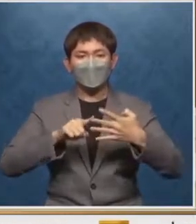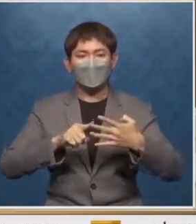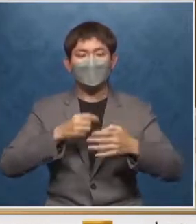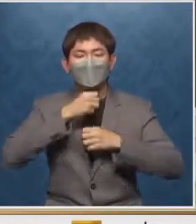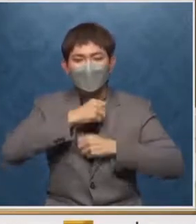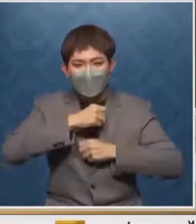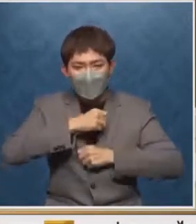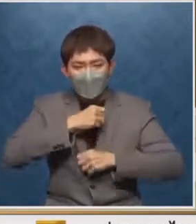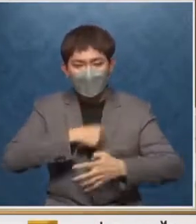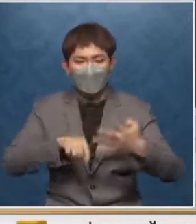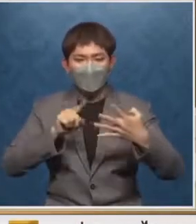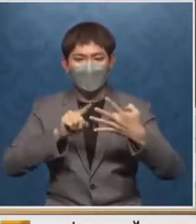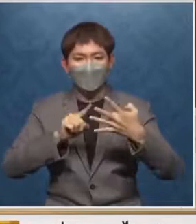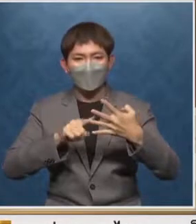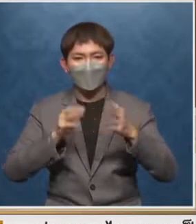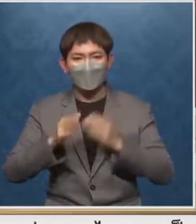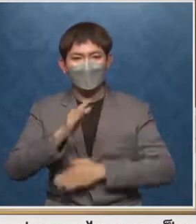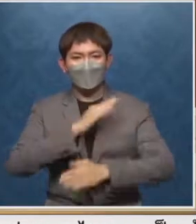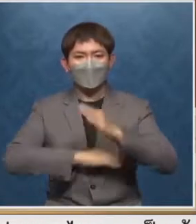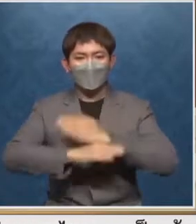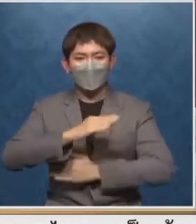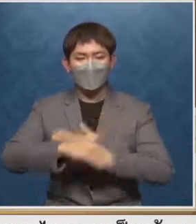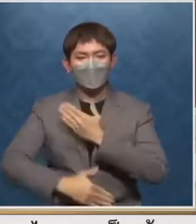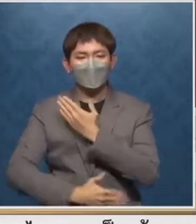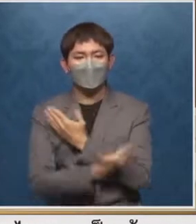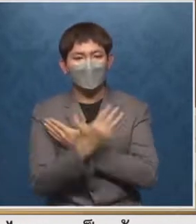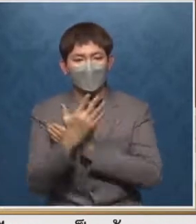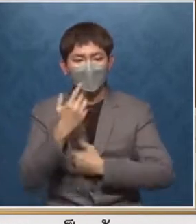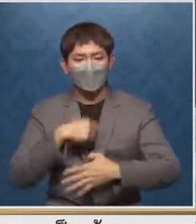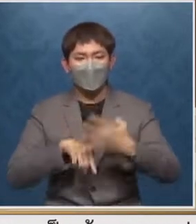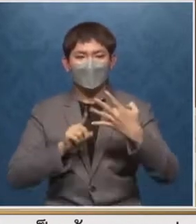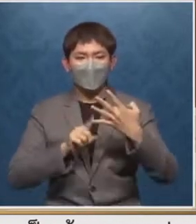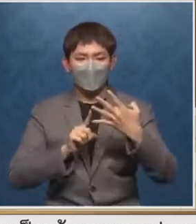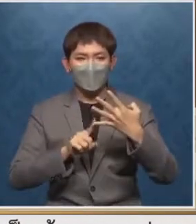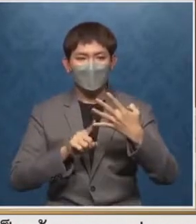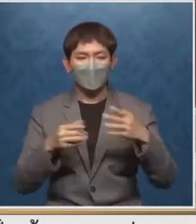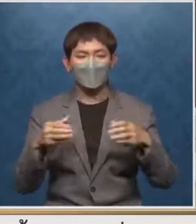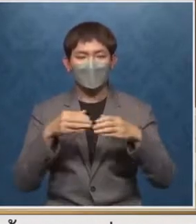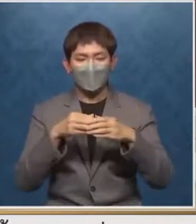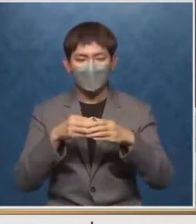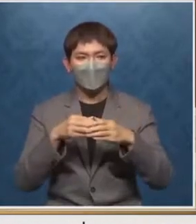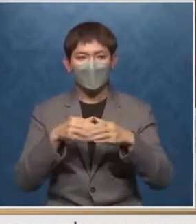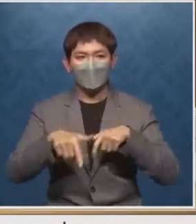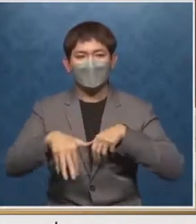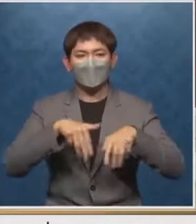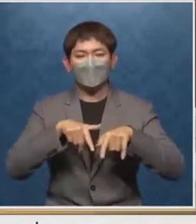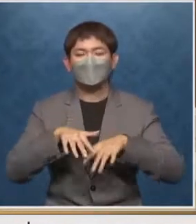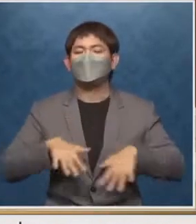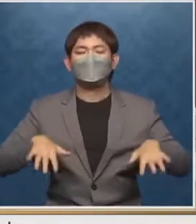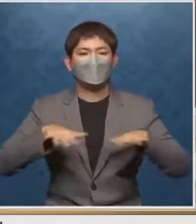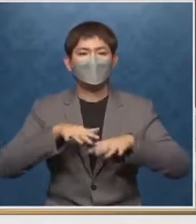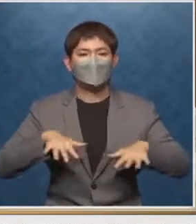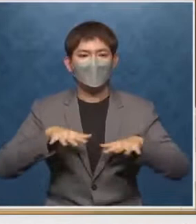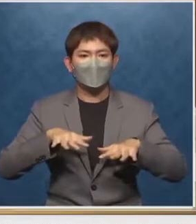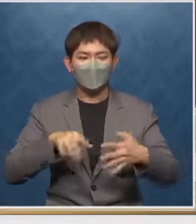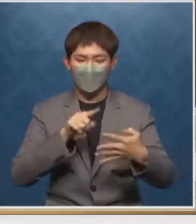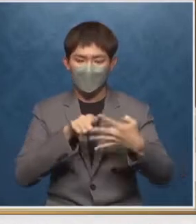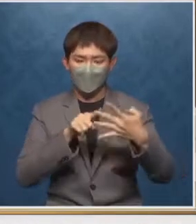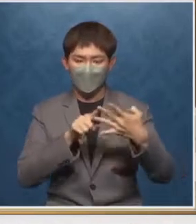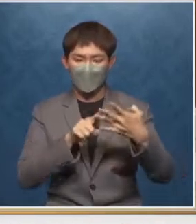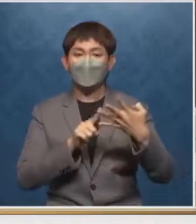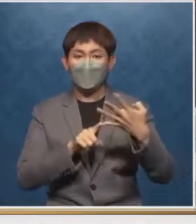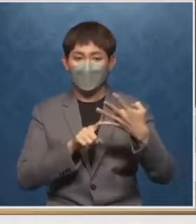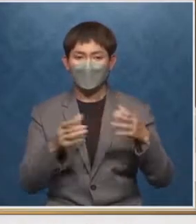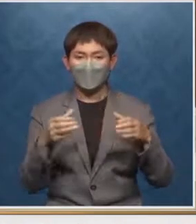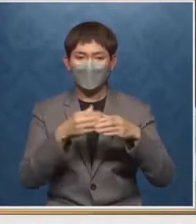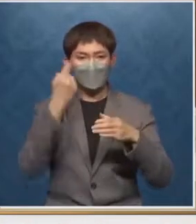เป็นกลุ่มพิการผู้พิการและผู้ด้อยโอกาสแล้วก็กลุ่มที่4เป็นกลุ่มประชาชนทั่วไปอันนั้นก็คือว่าเราเอากลุ่ม